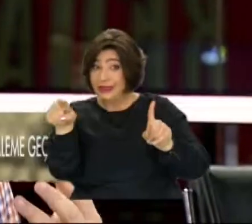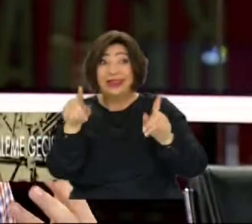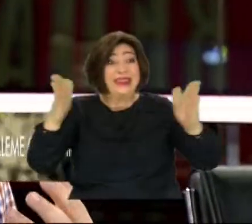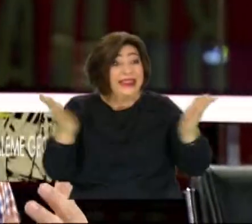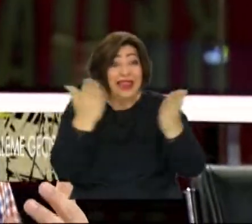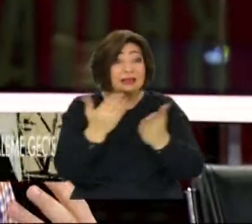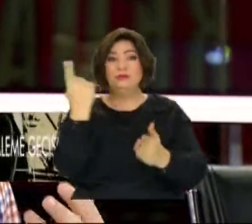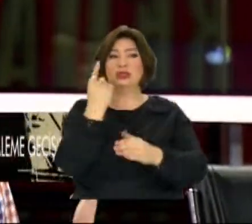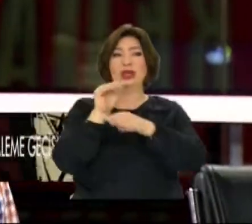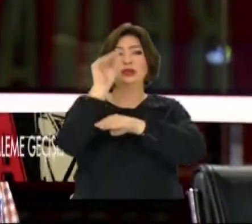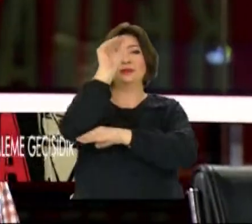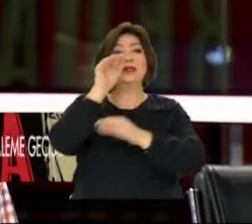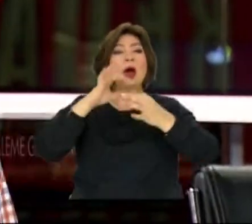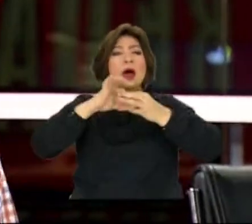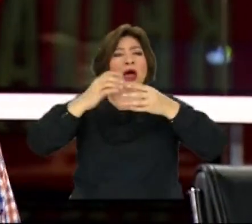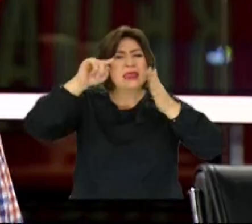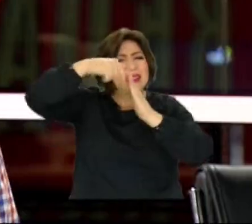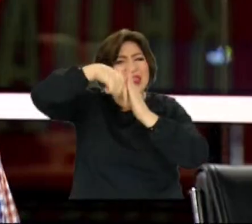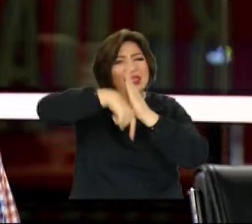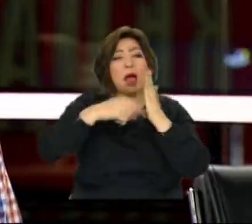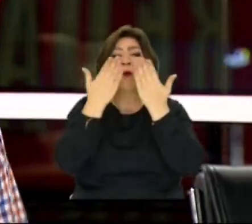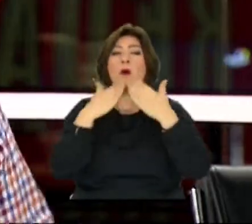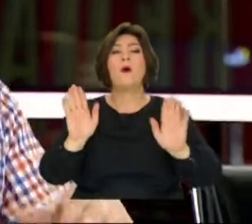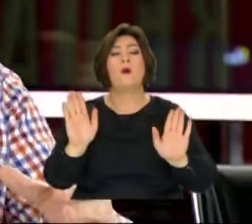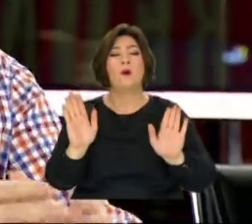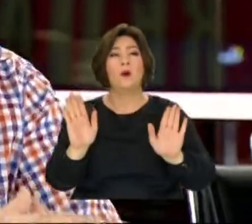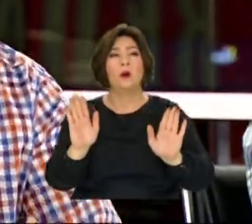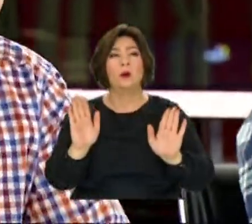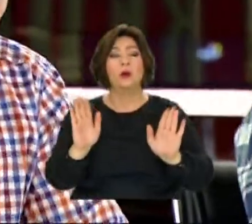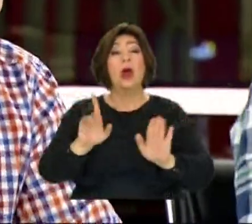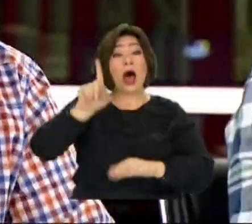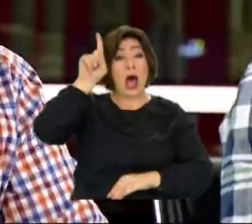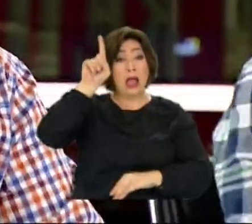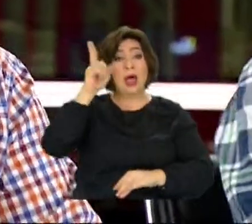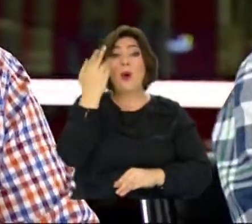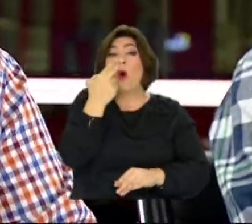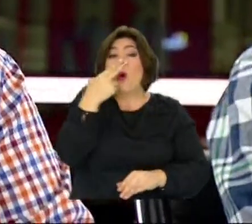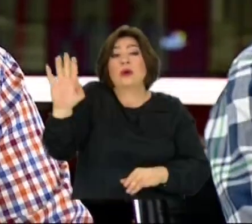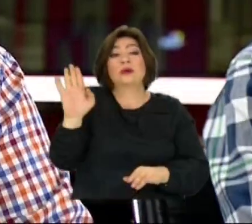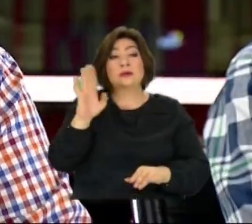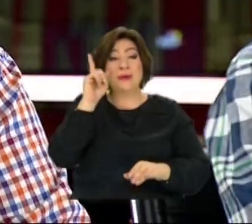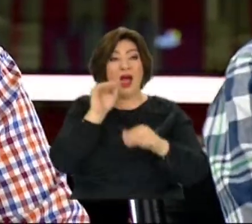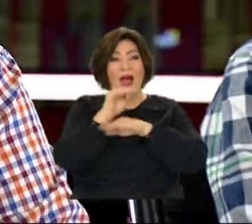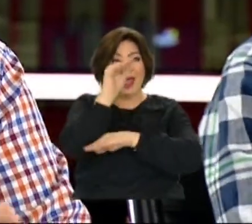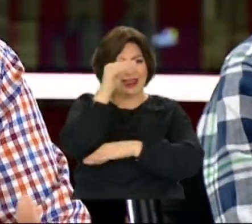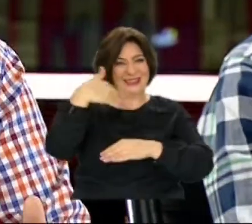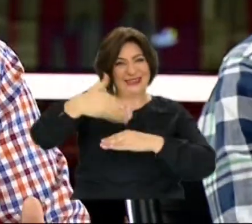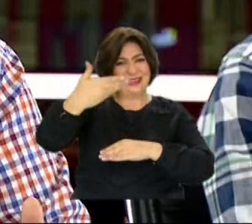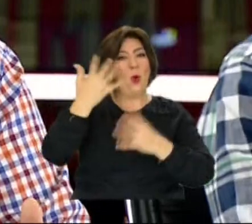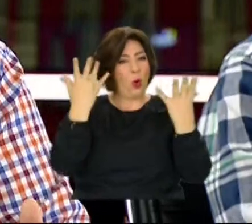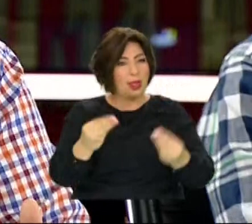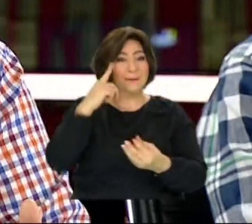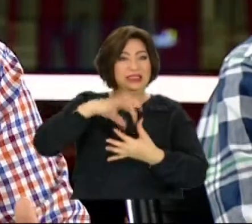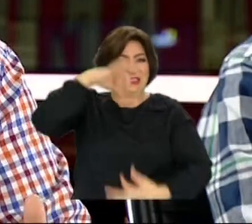şeyi yaşayacağımızın detayları yok. Şeyin Allah'ın hoşnut olmadığı şekilde bir hayat geçirenler için zor